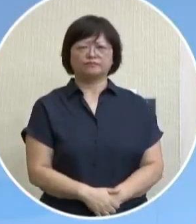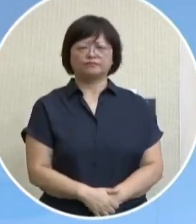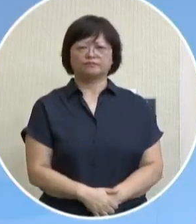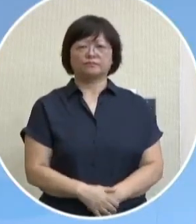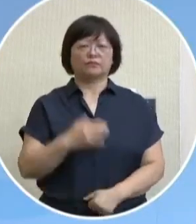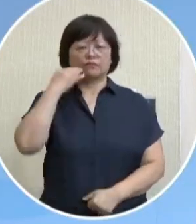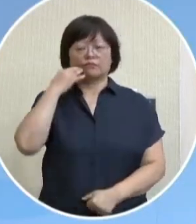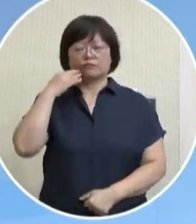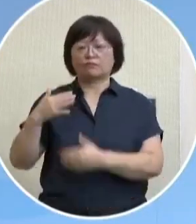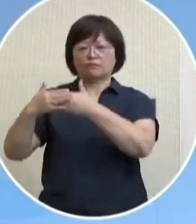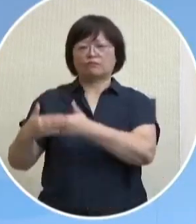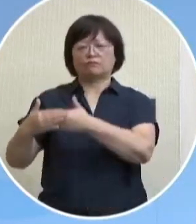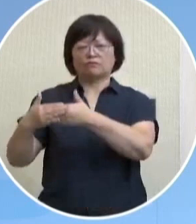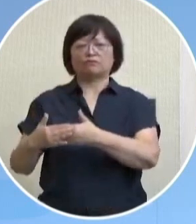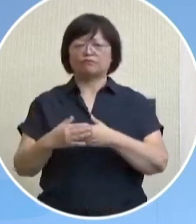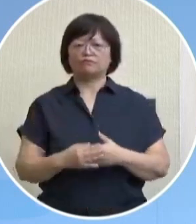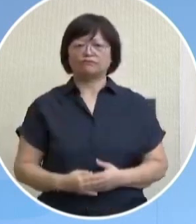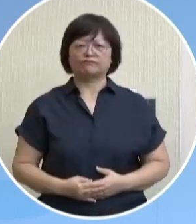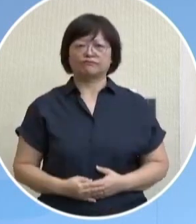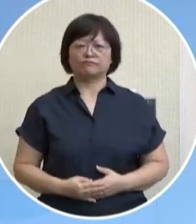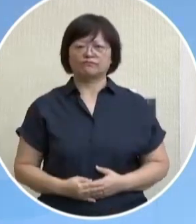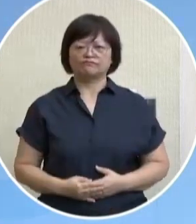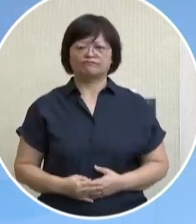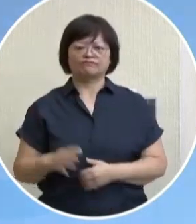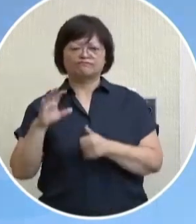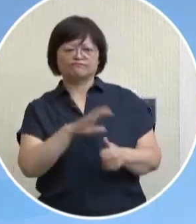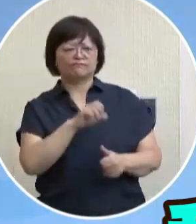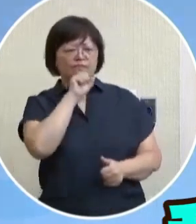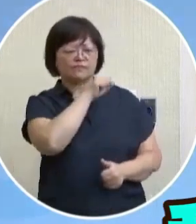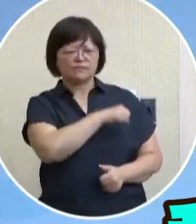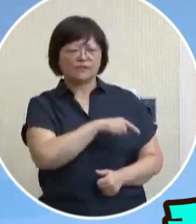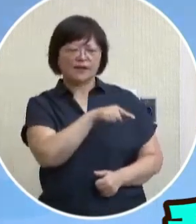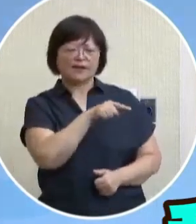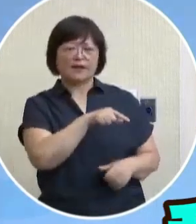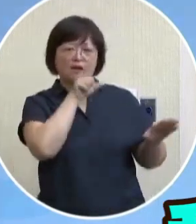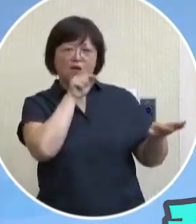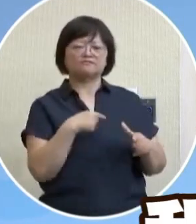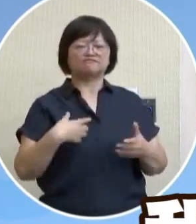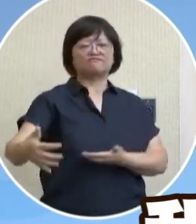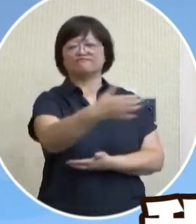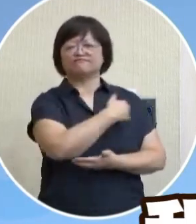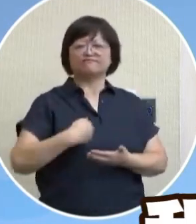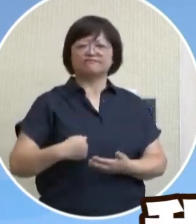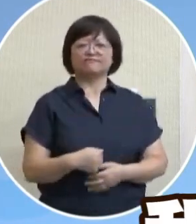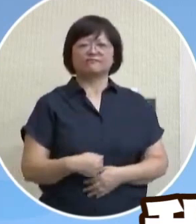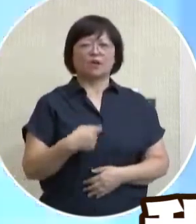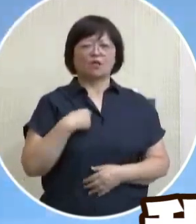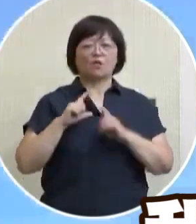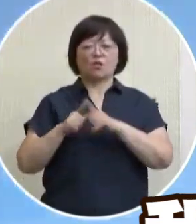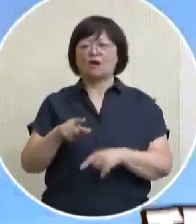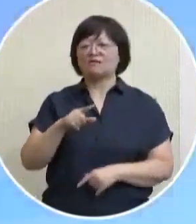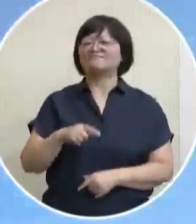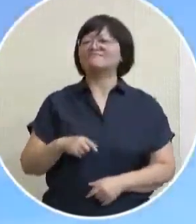中共政权要说你不听我的话，我把你鸿海财产没收，我会说 Yes,